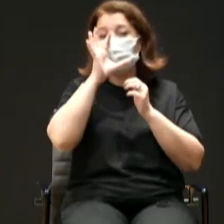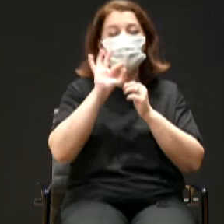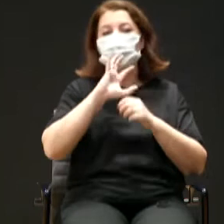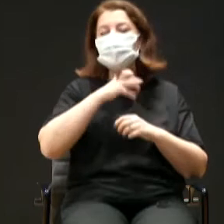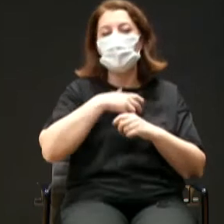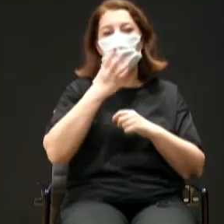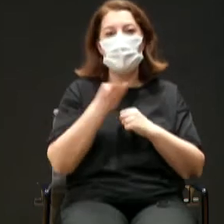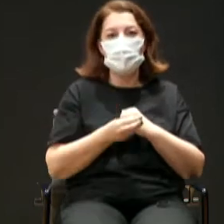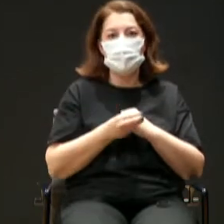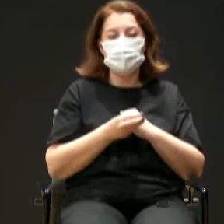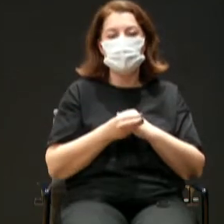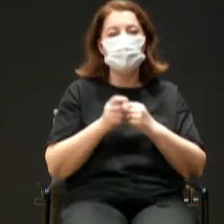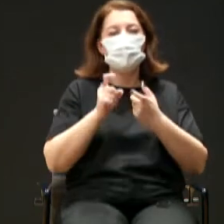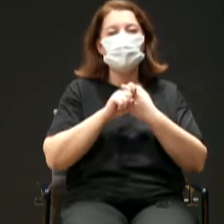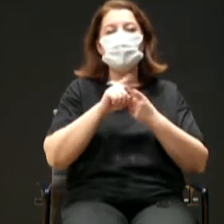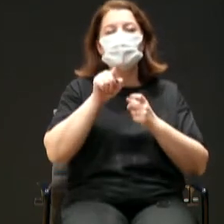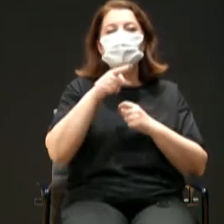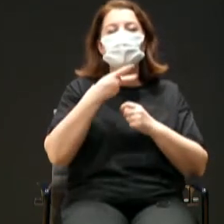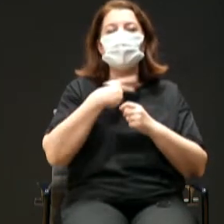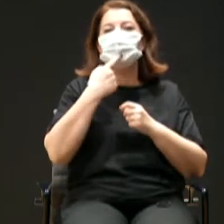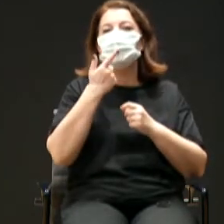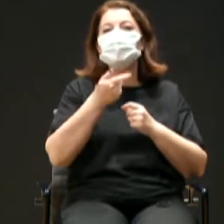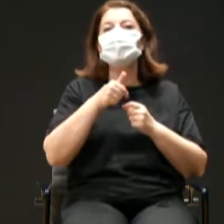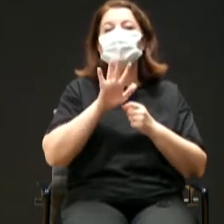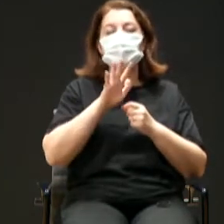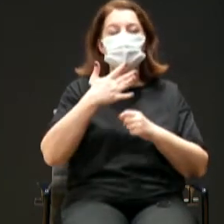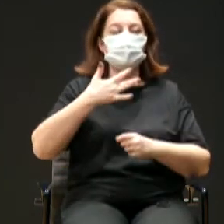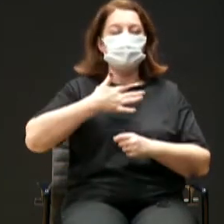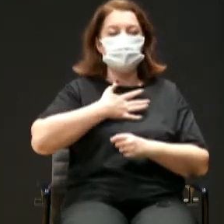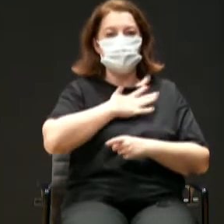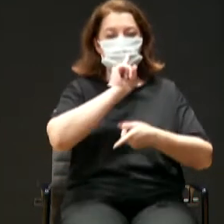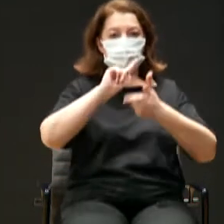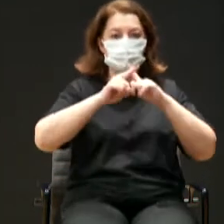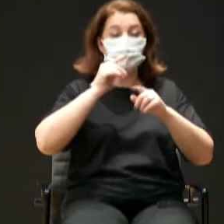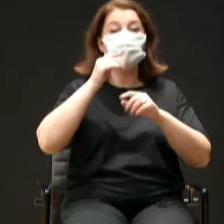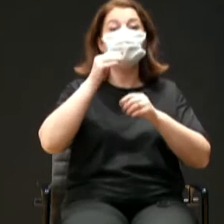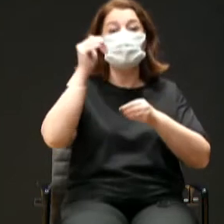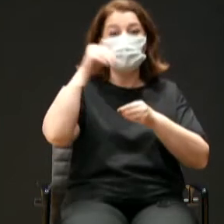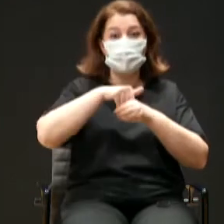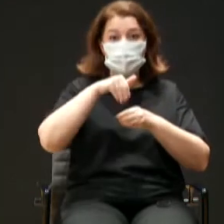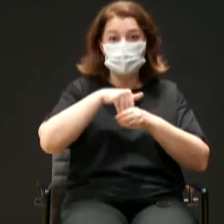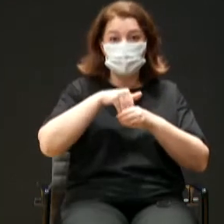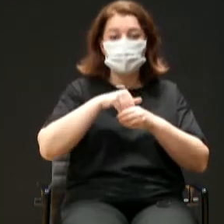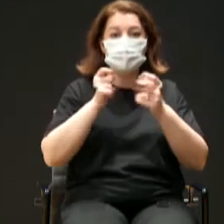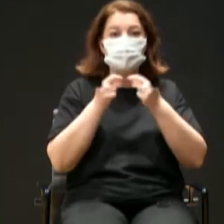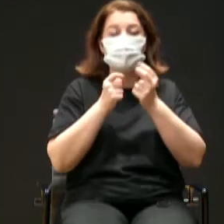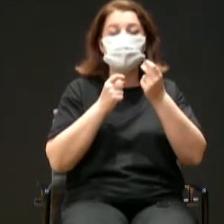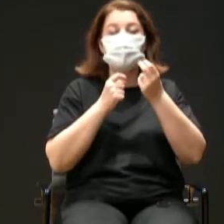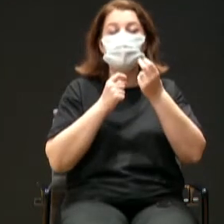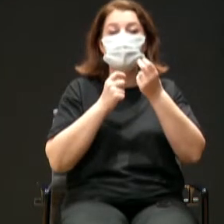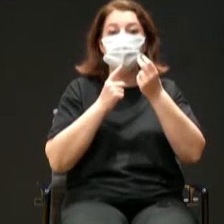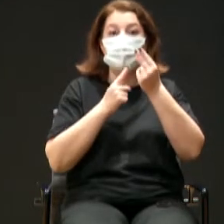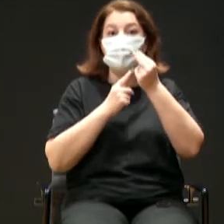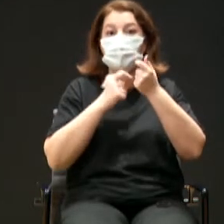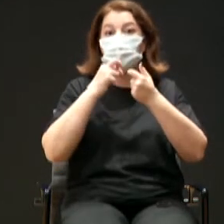çıktı? Ve bunu ben söylemiyorum. Cumhuriyet Halk Partisi'nin milletvekili Birgül Ayman Güler diyor